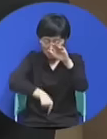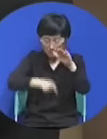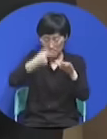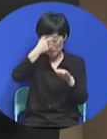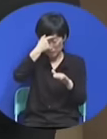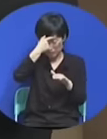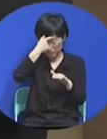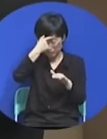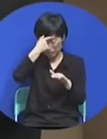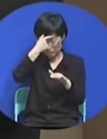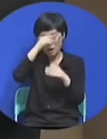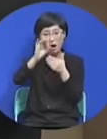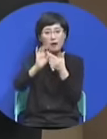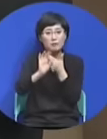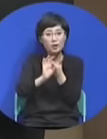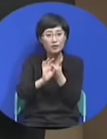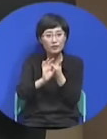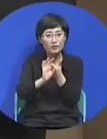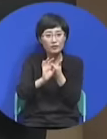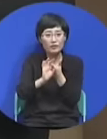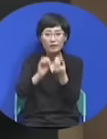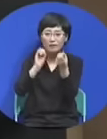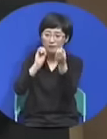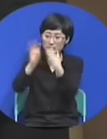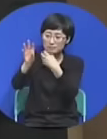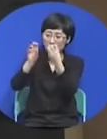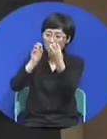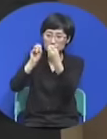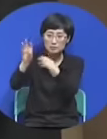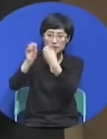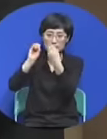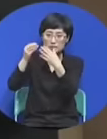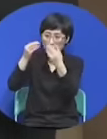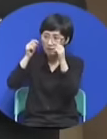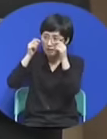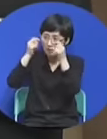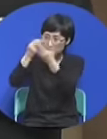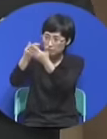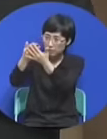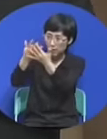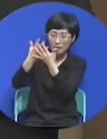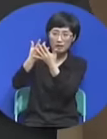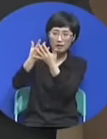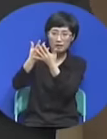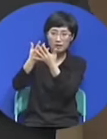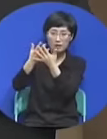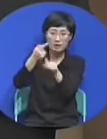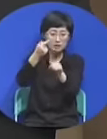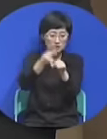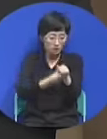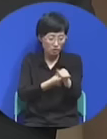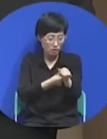然后剩下的是蒙了应允才会知道的. 그러면요 모든 문제가 전부 답이 적극적으로 보이기 때문에 24기도가 가능한 거예요.